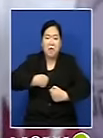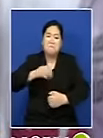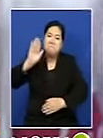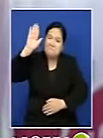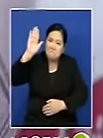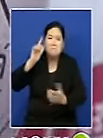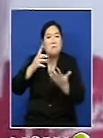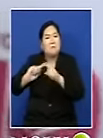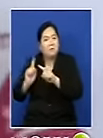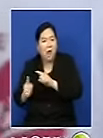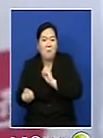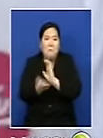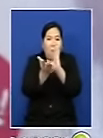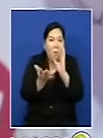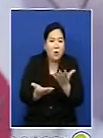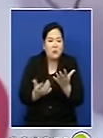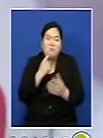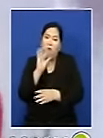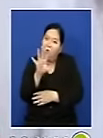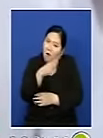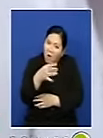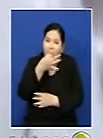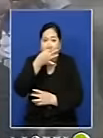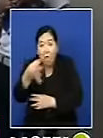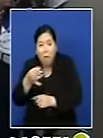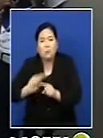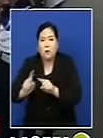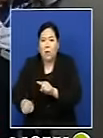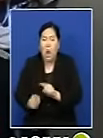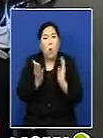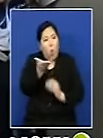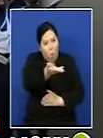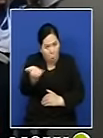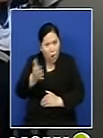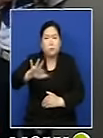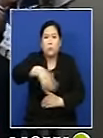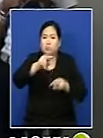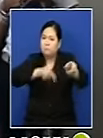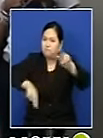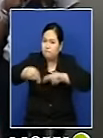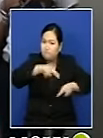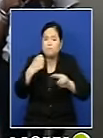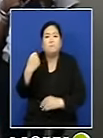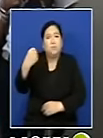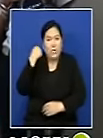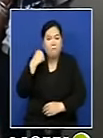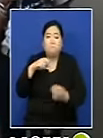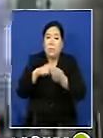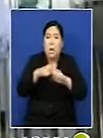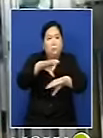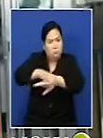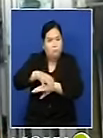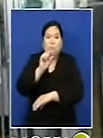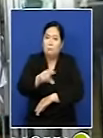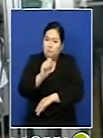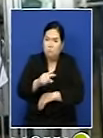เบือนข้อเท็จจริงหรือจะเป็นการเพื่อยั่วยุขอให้เจ้าหน้าที่รักษาความสงบเรียบร้อยรีบควบคุมสถานการณ์แล้วก็ระมัดระวังอย่าให้เกิด